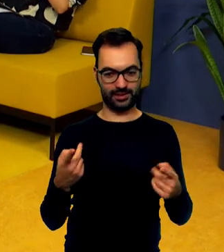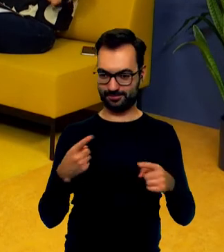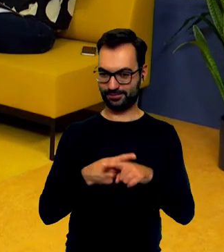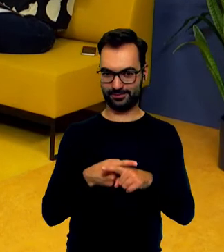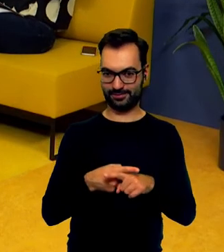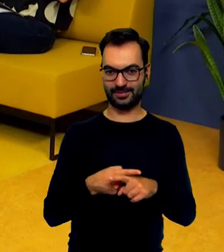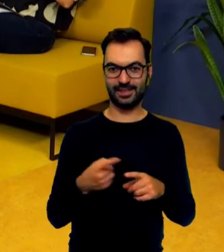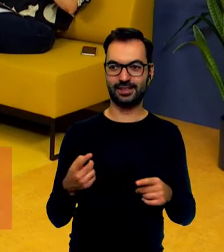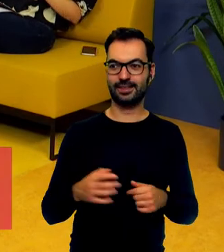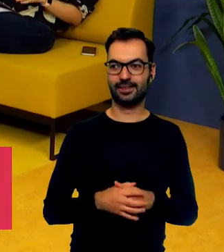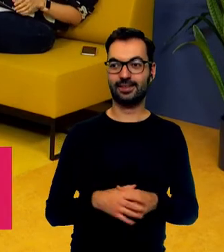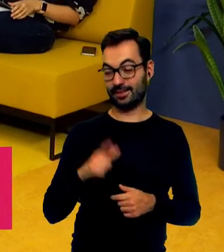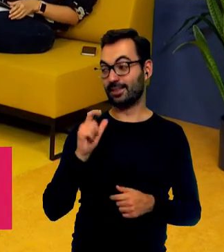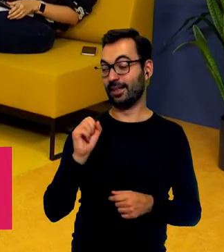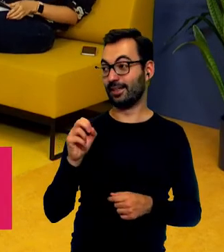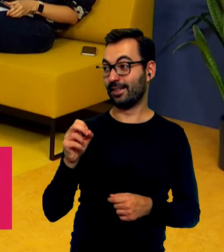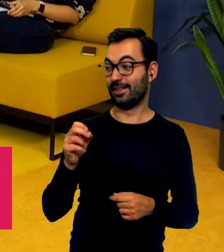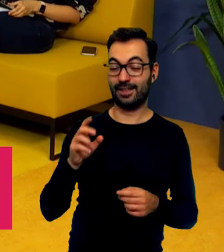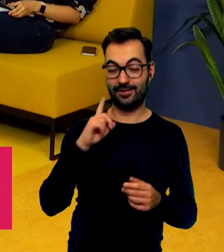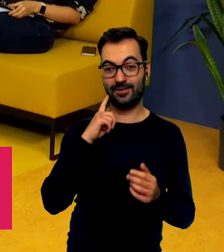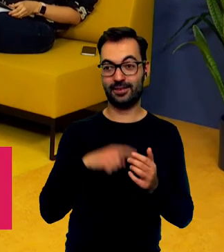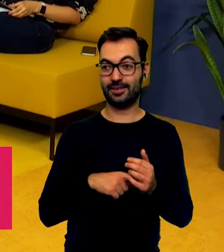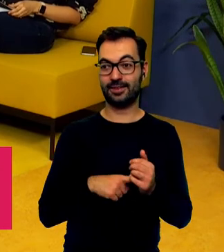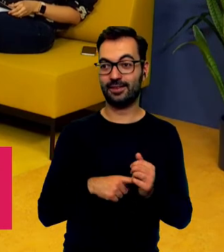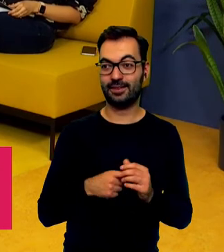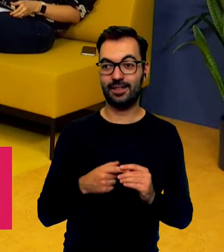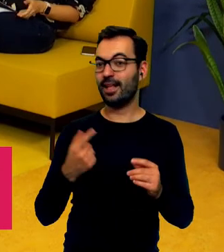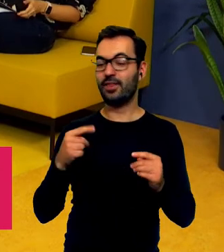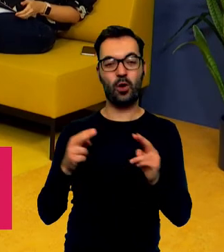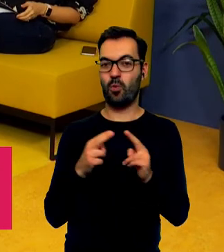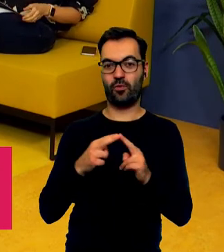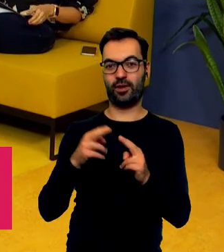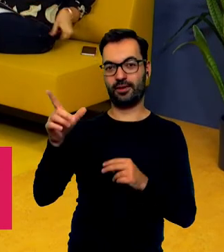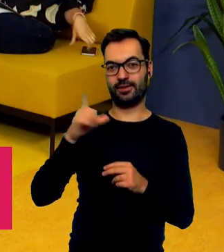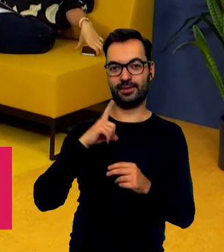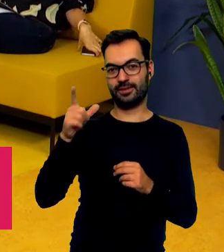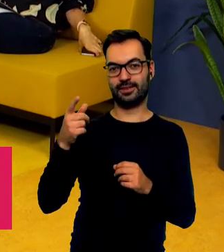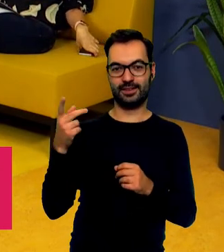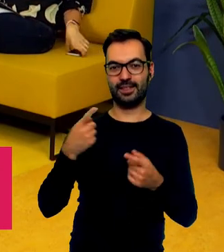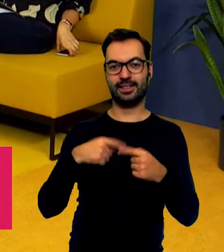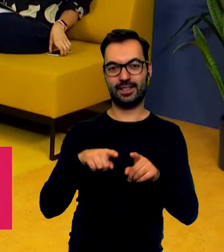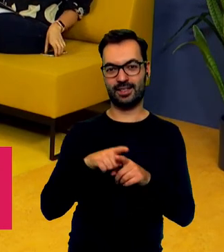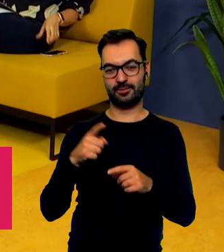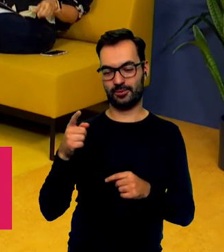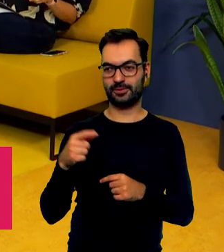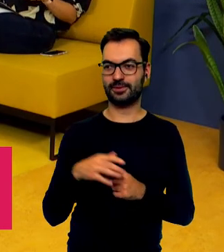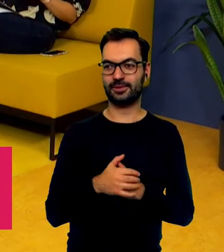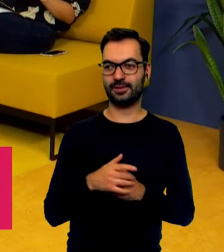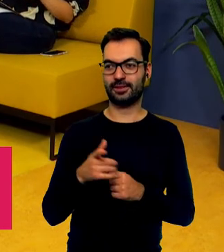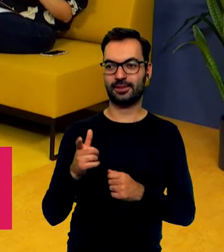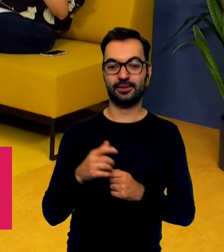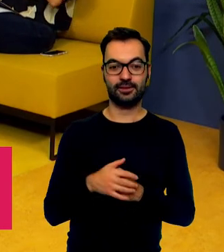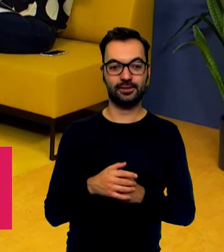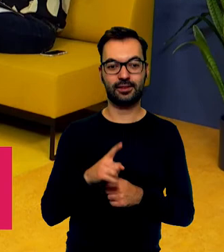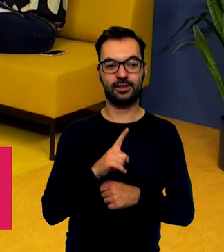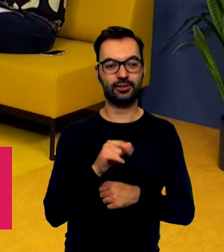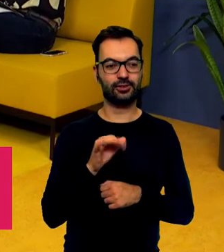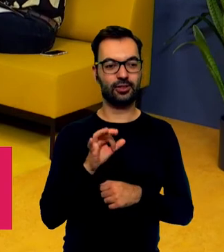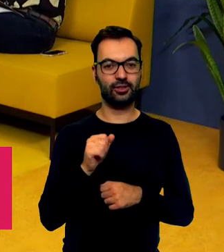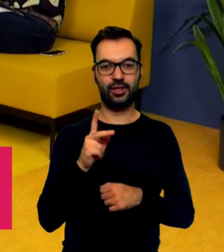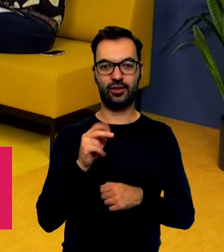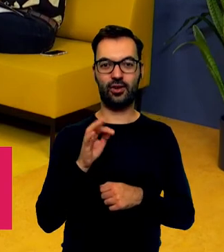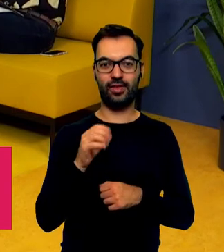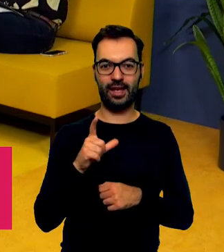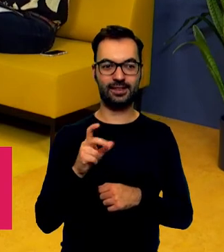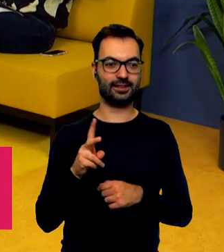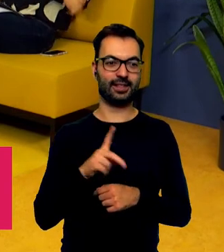Zespołem. Skrzyżowanie promocji. Tak, no właśnie. Nie ustalałem tego z Martinem Gorem i Davidem Gahanem. Oni ze mną też nie. Zosia Kotecka o to